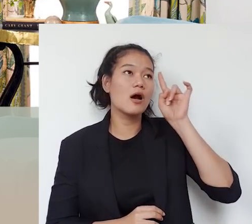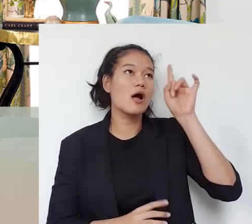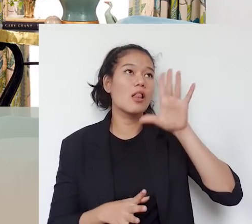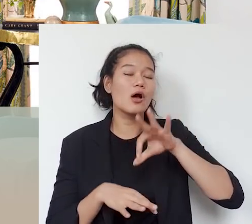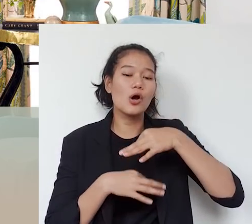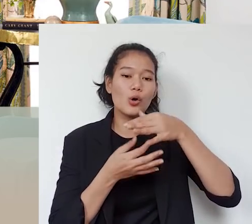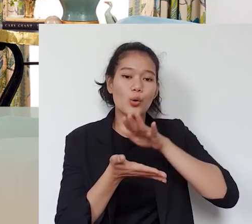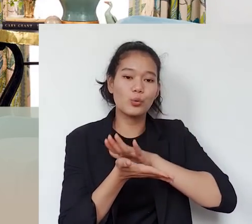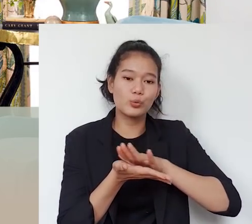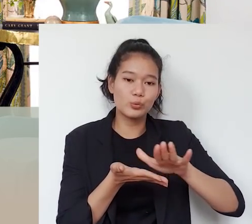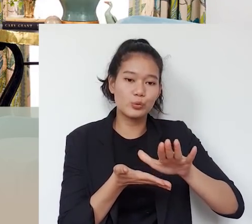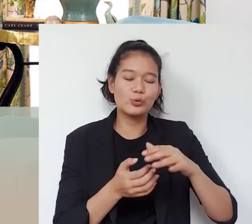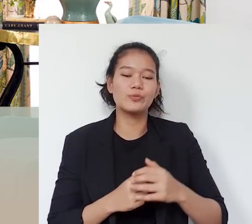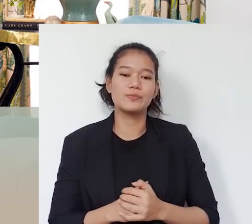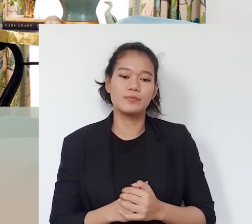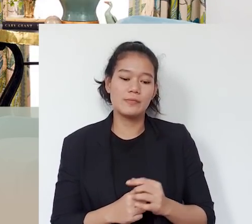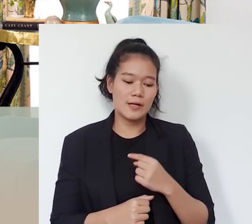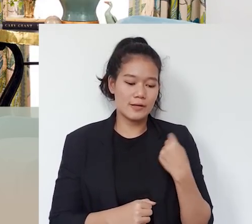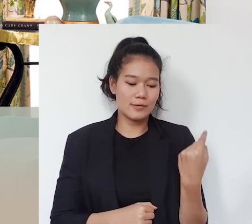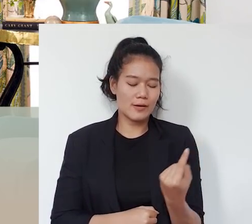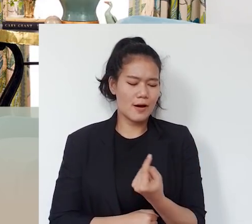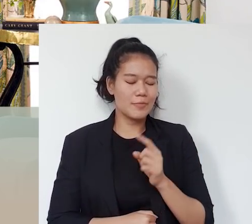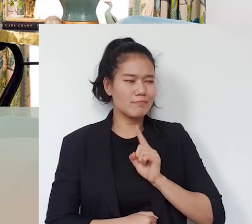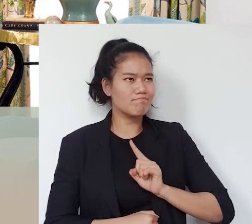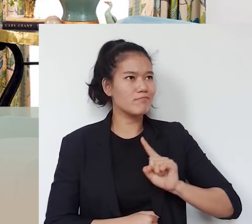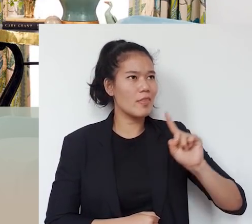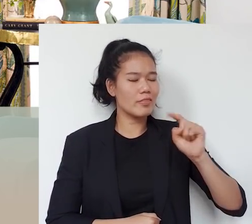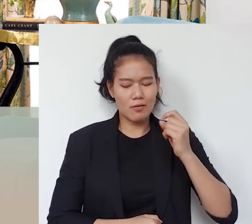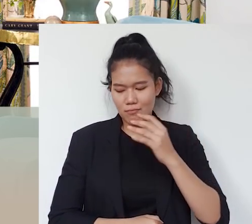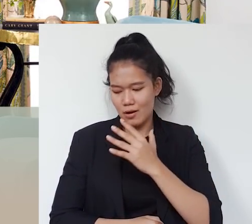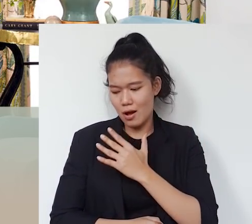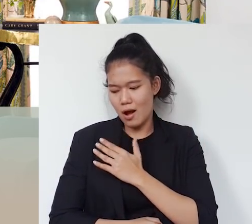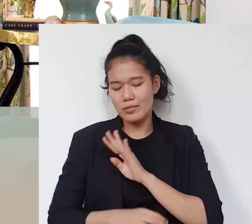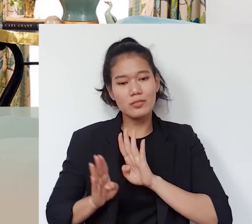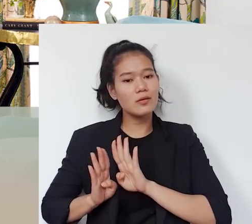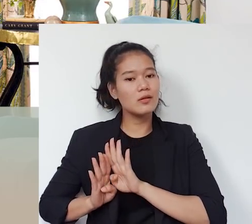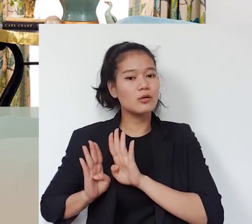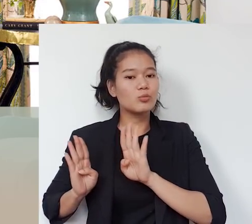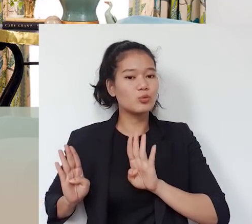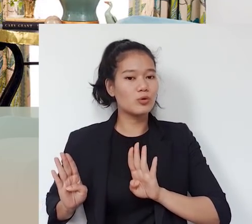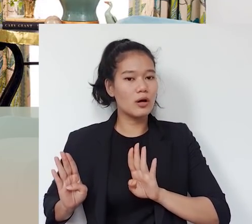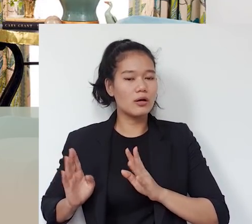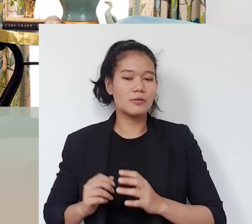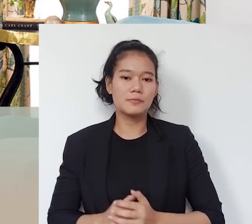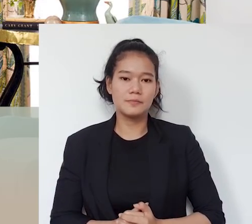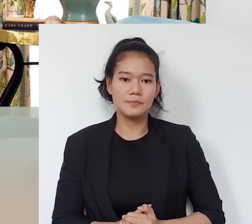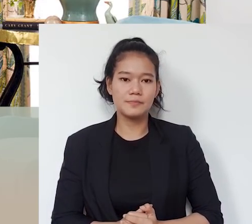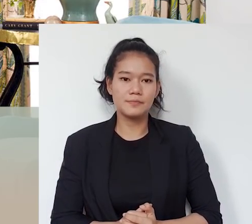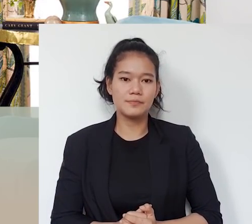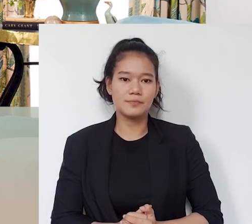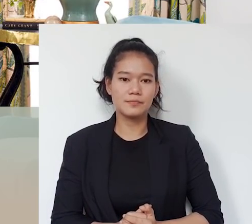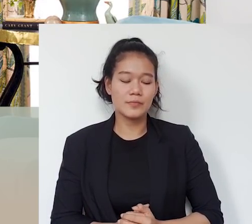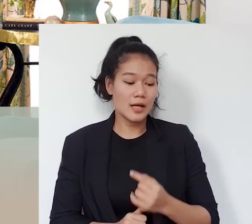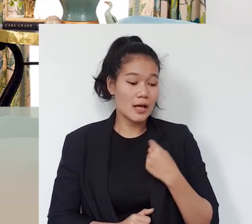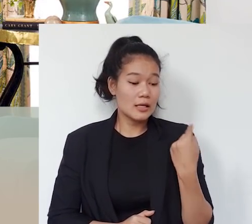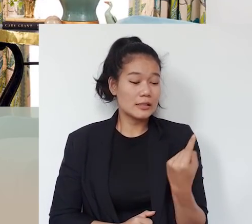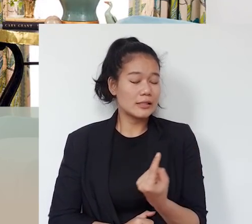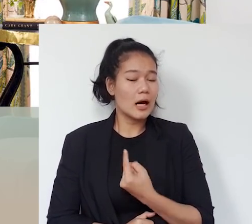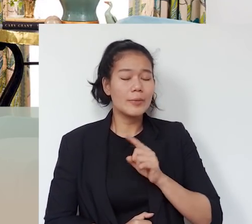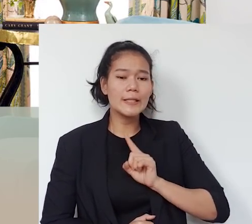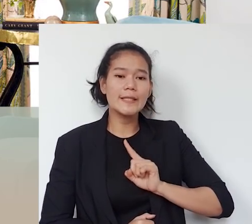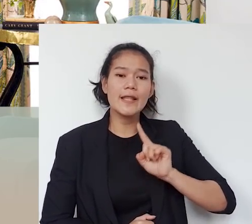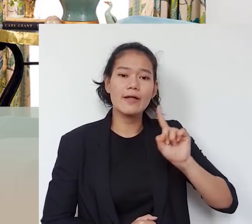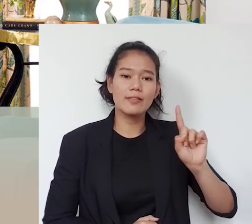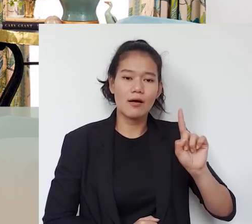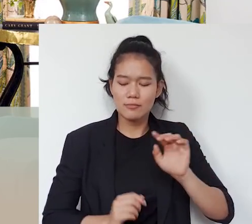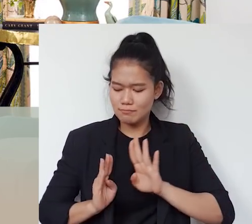Ya Allah Roh Kudus, kami datang dengan hati yang terbuka. Kami